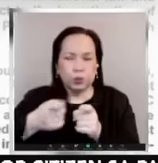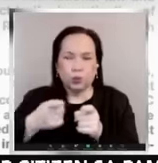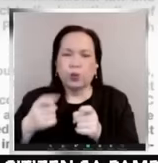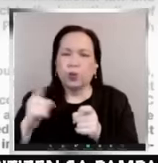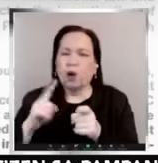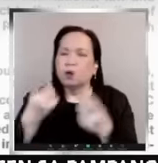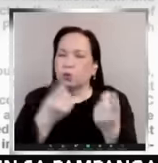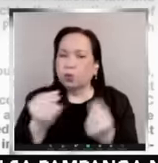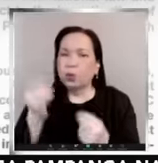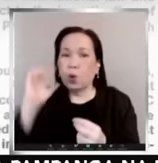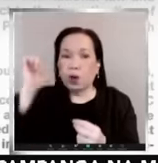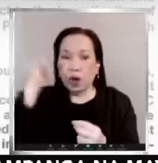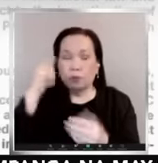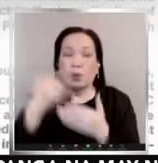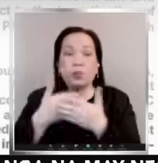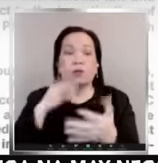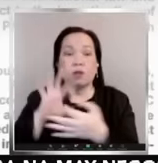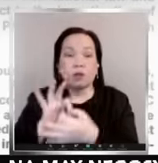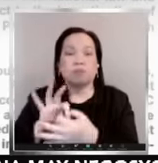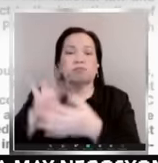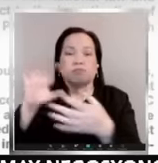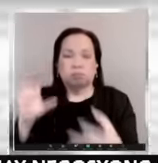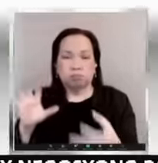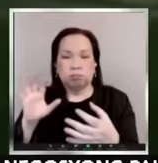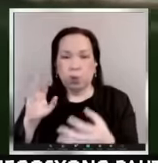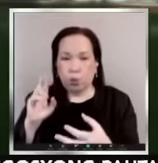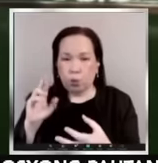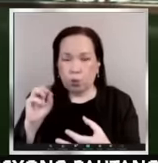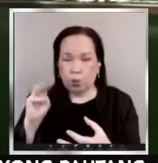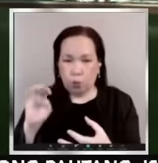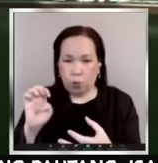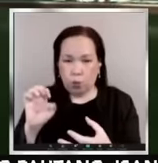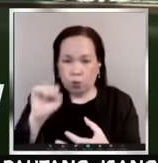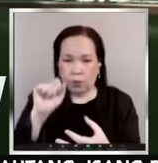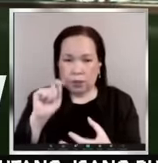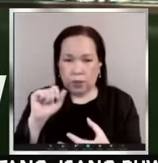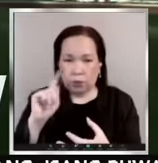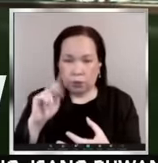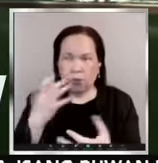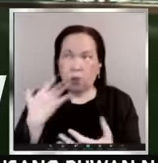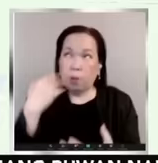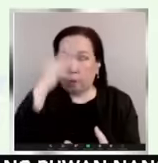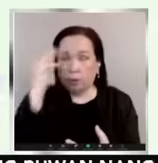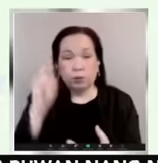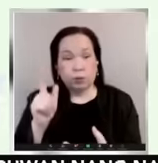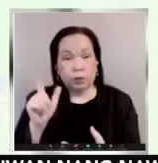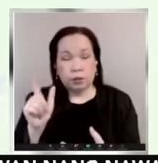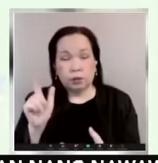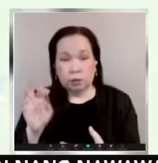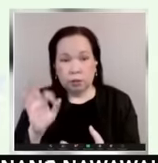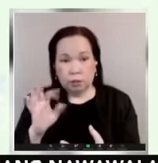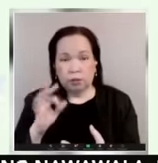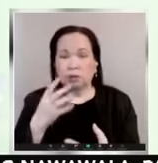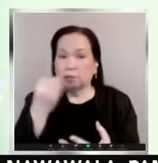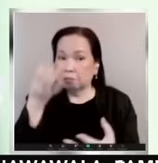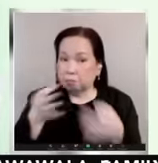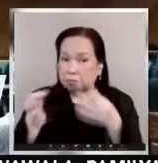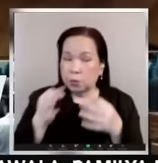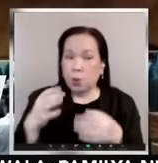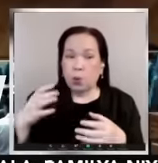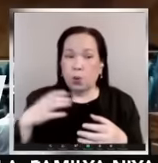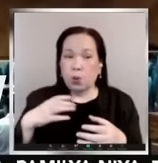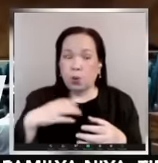ito tumiwalag sa Rome Statute o hanggang March 2019. Ni-refer na ang resolusyon sa Committee on Justice kung saan ito inaasahang